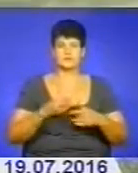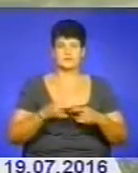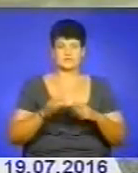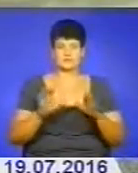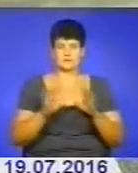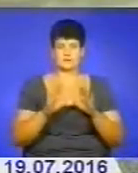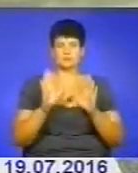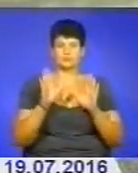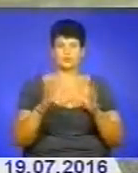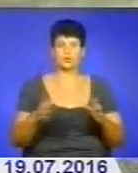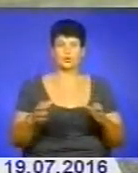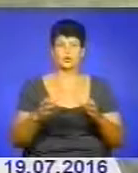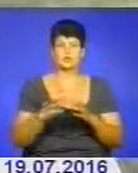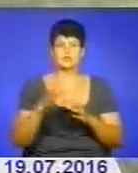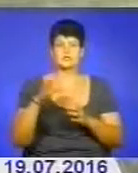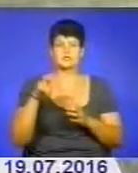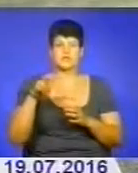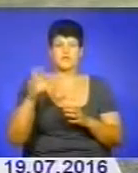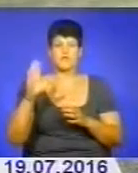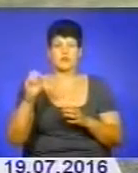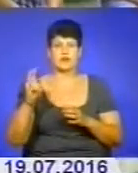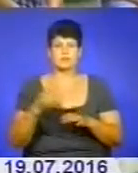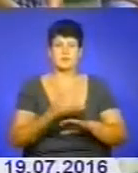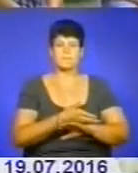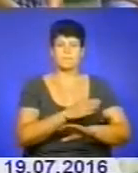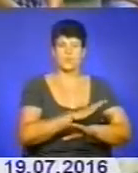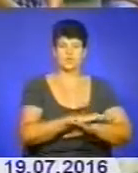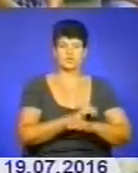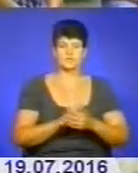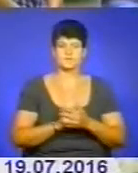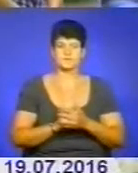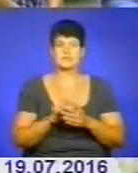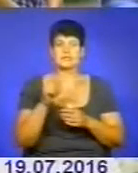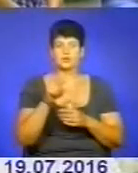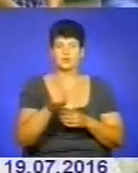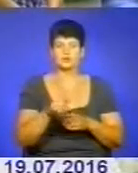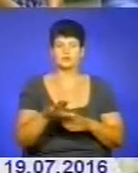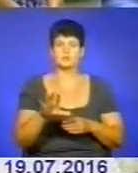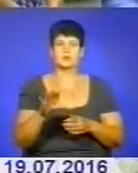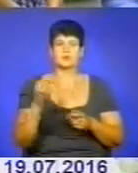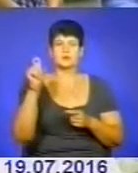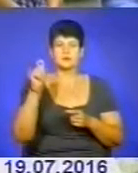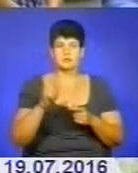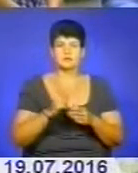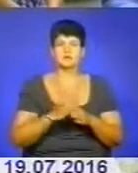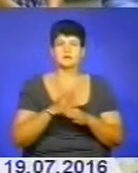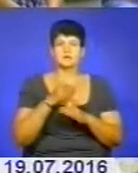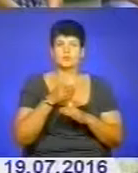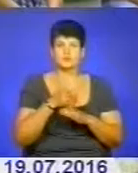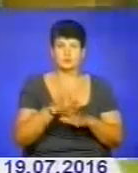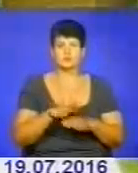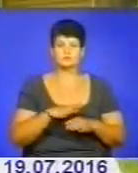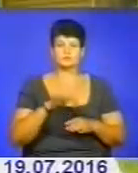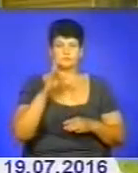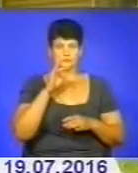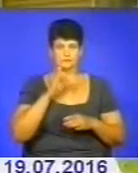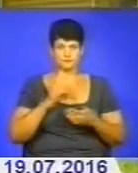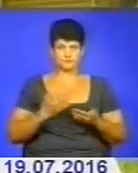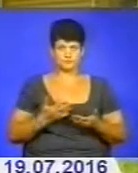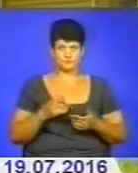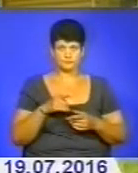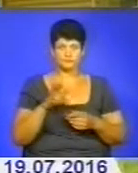Отже, хто бажає почути це і зрозуміти, що це таке, то, звичайно, він тут отримає цю